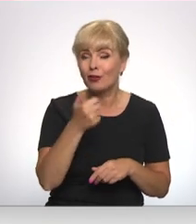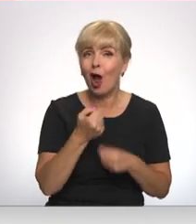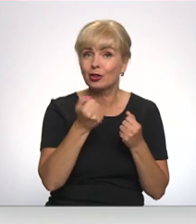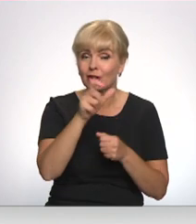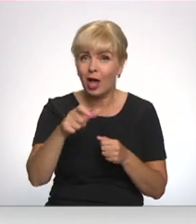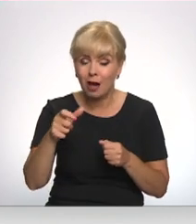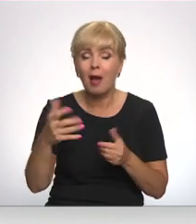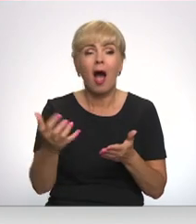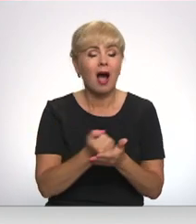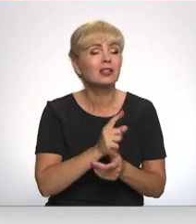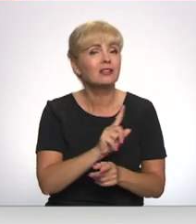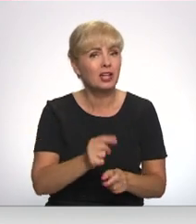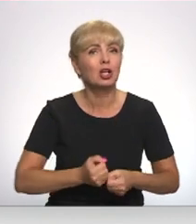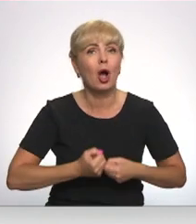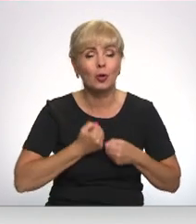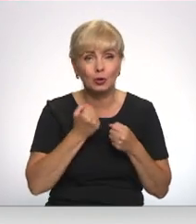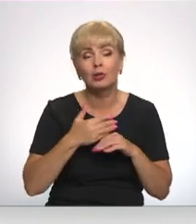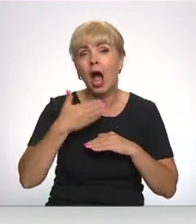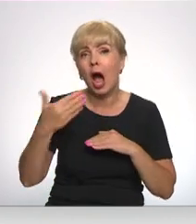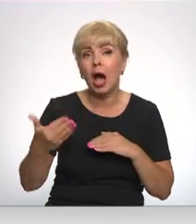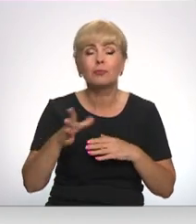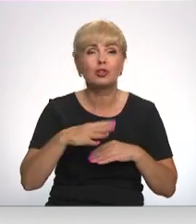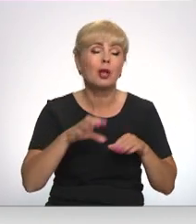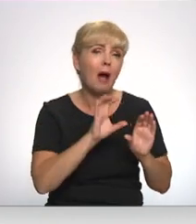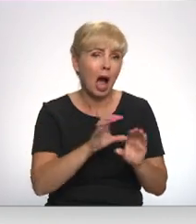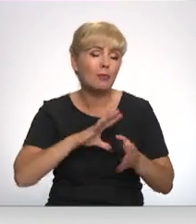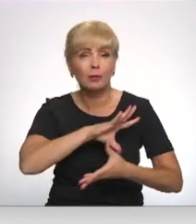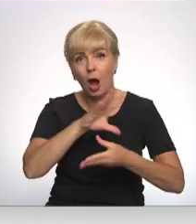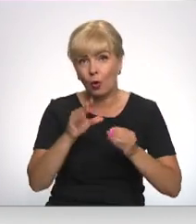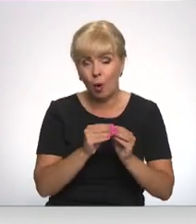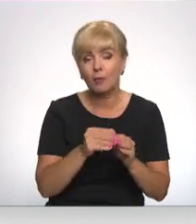darbiniekus atrast ir arvien grūtāk. Ārpus ģimenes aprūpē šobrīd kopumā